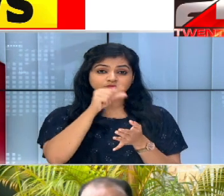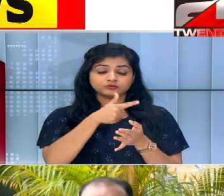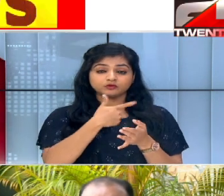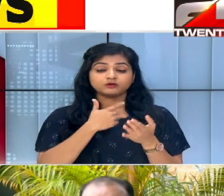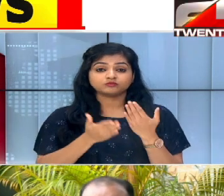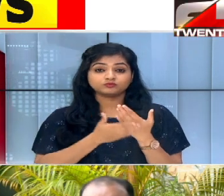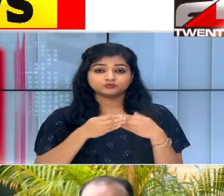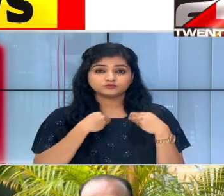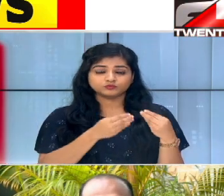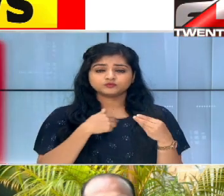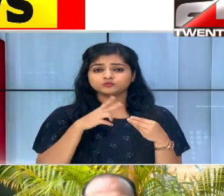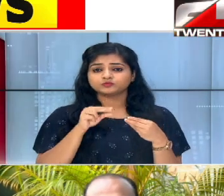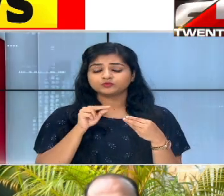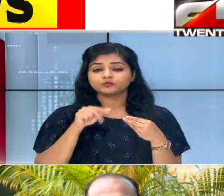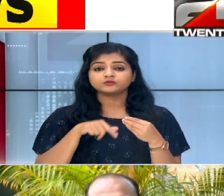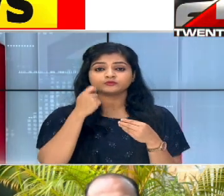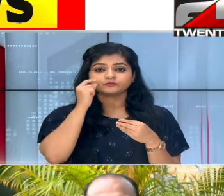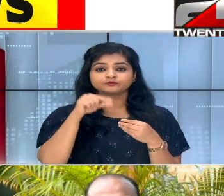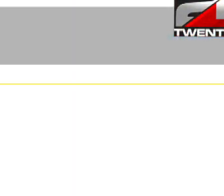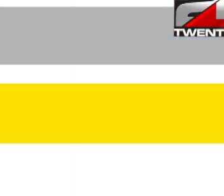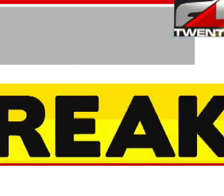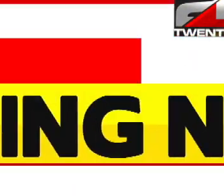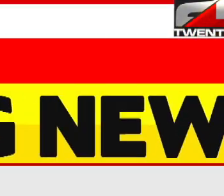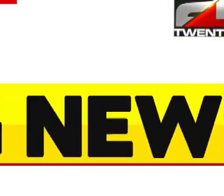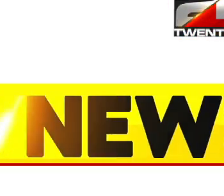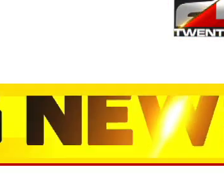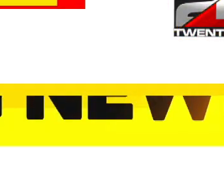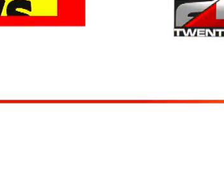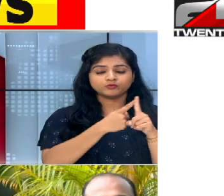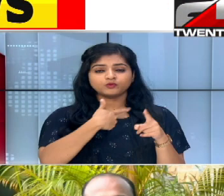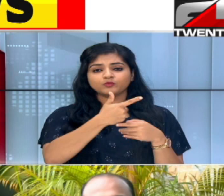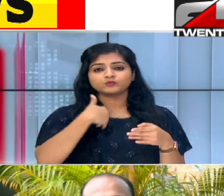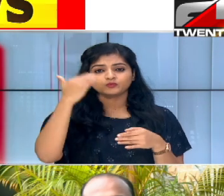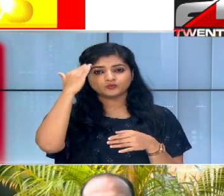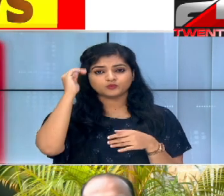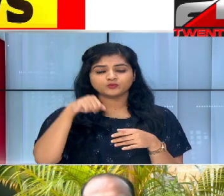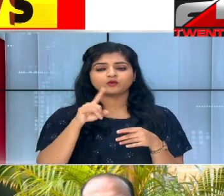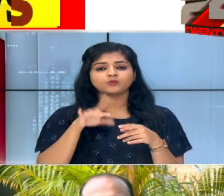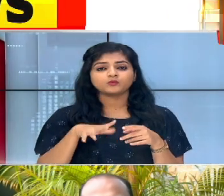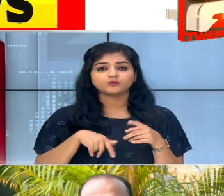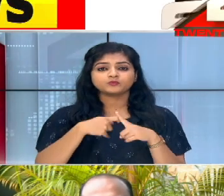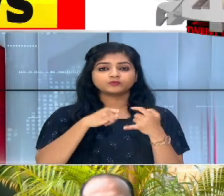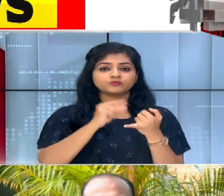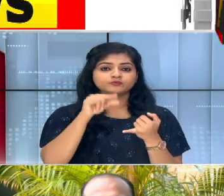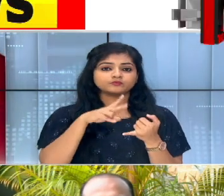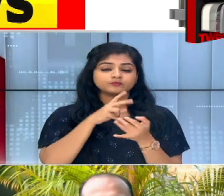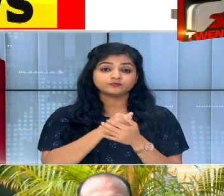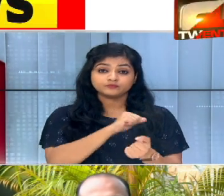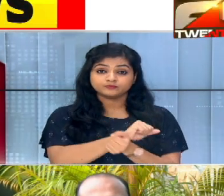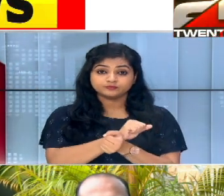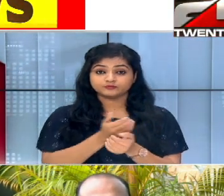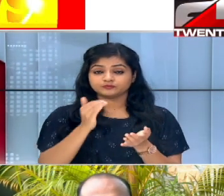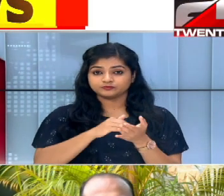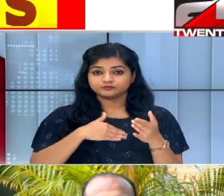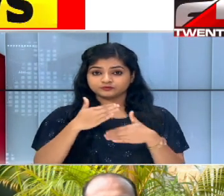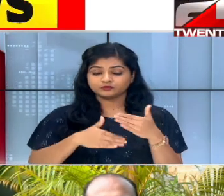ഇല്ല എന്നും മോൺസൺ പറയുകയാണ്. യാദൃശ്ചികമായ ബന്ധം മാത്രമാണ് മോൺസണുമായി ഉള്ളതെന്നും കെ സുധാകരൻ പറയുന്നു. ഇത്തരത്തിൽ അറസ്റ്റ് നടപടികളിലേക്ക് കടന്നതിന് പിന്നാലെ